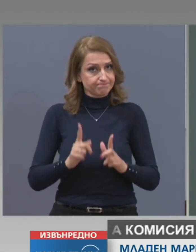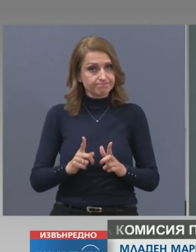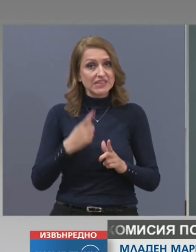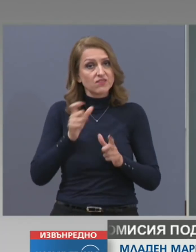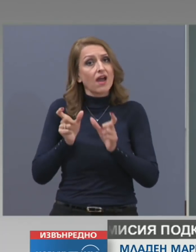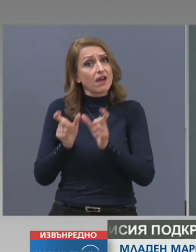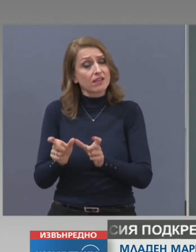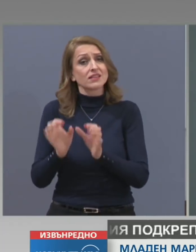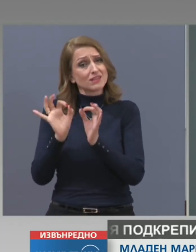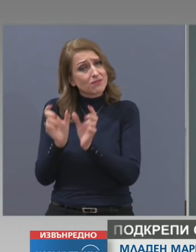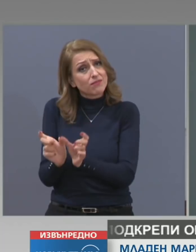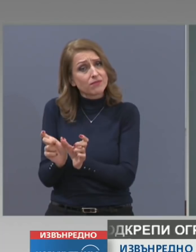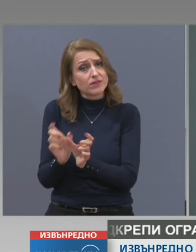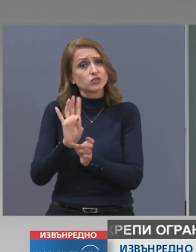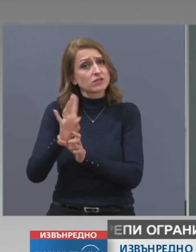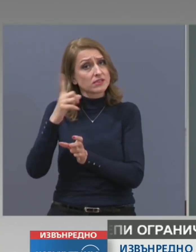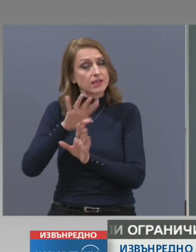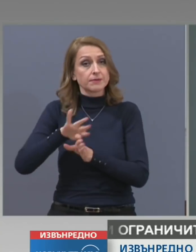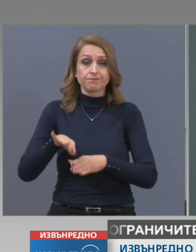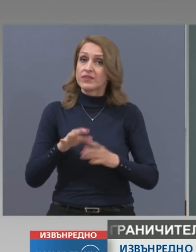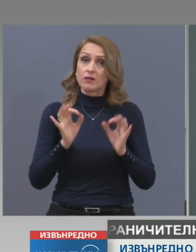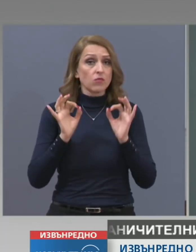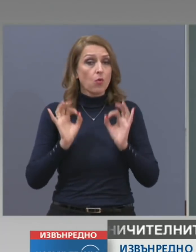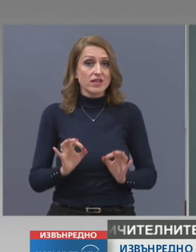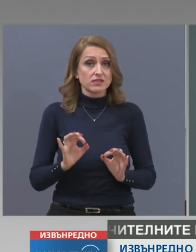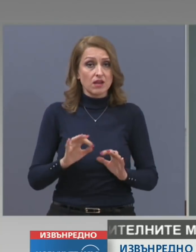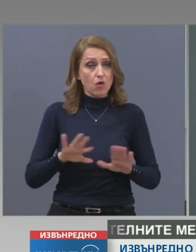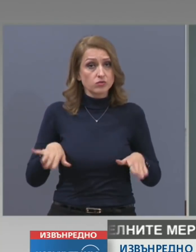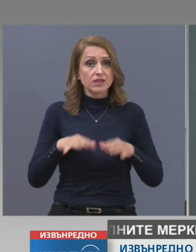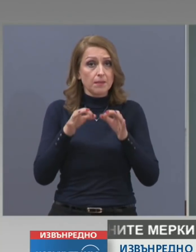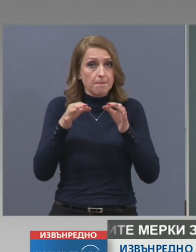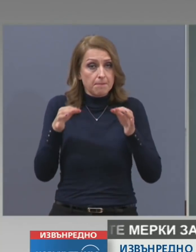са изключително сериозни. Мерките целят да